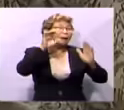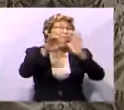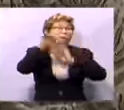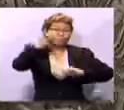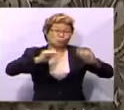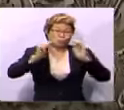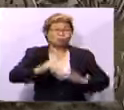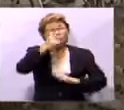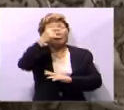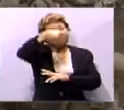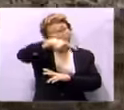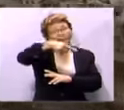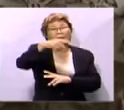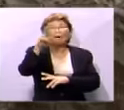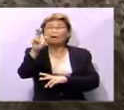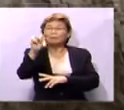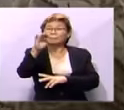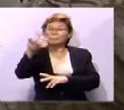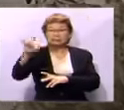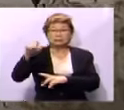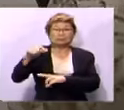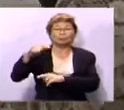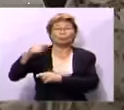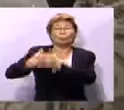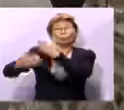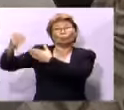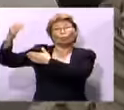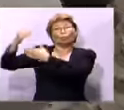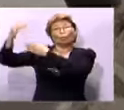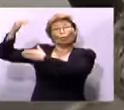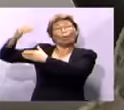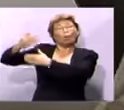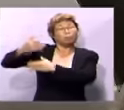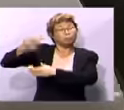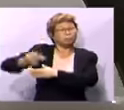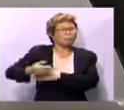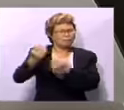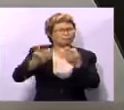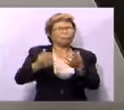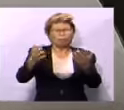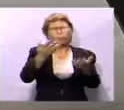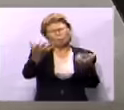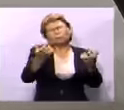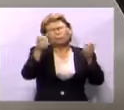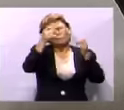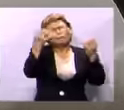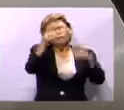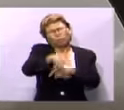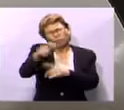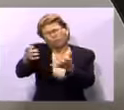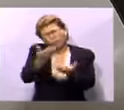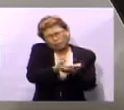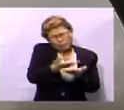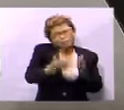ni sebab P. Ramlee adalah legenda. Jadi banyak permintaan untuk gambar-gambar P. Ramlee ni. Memang orang datang